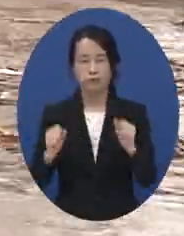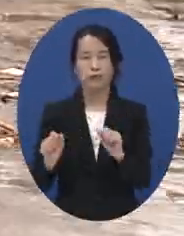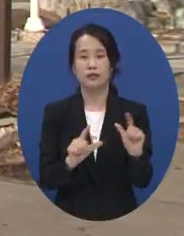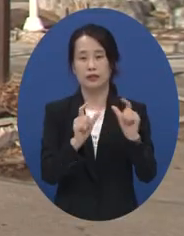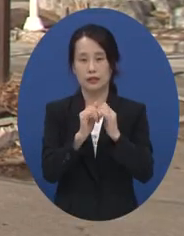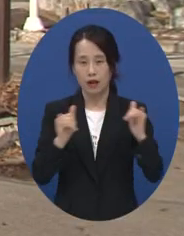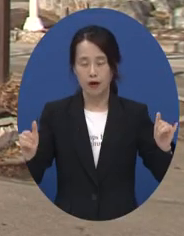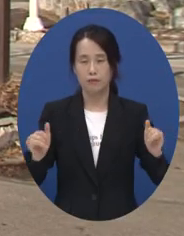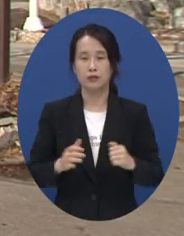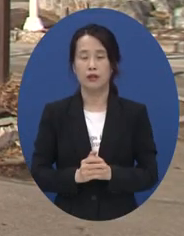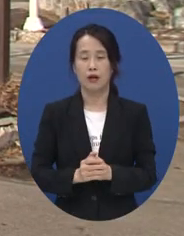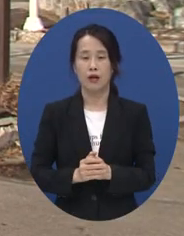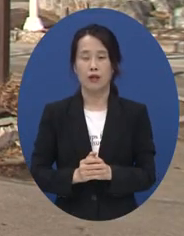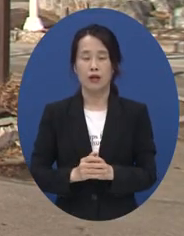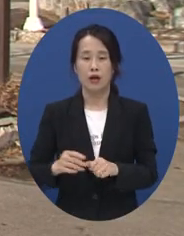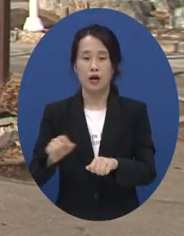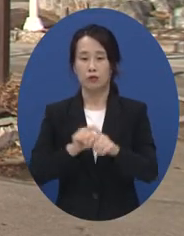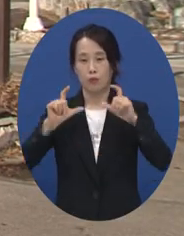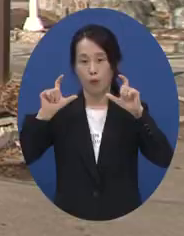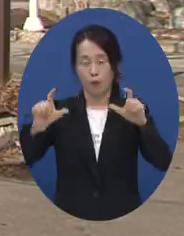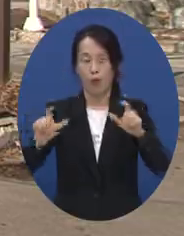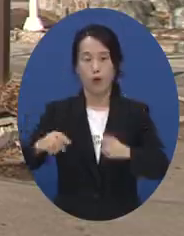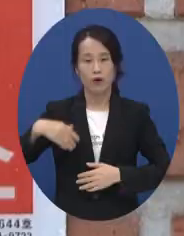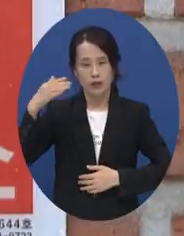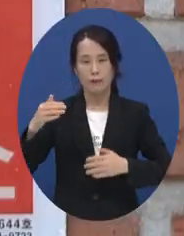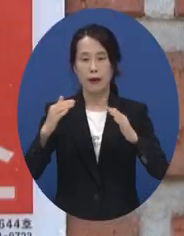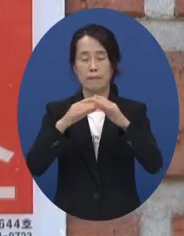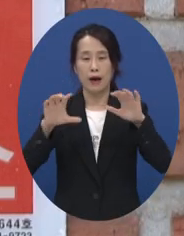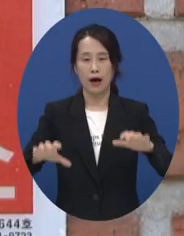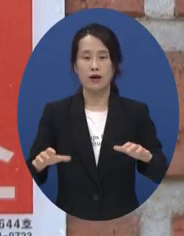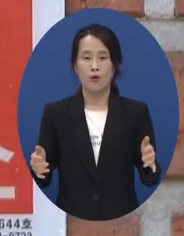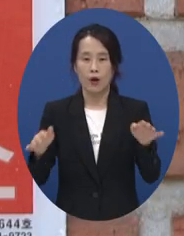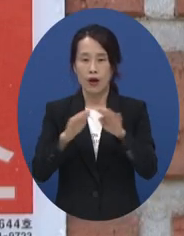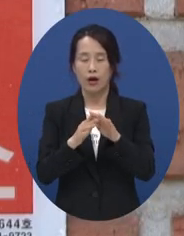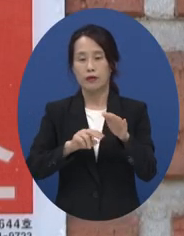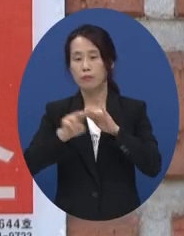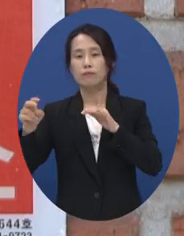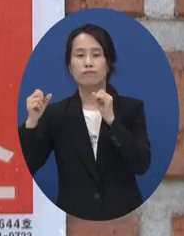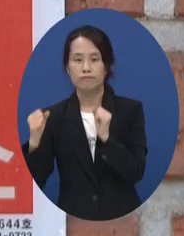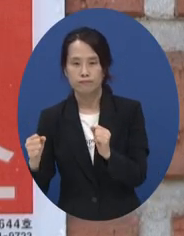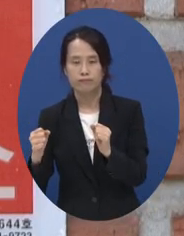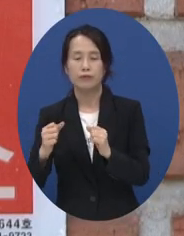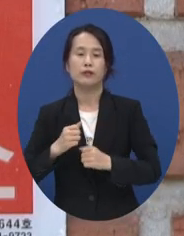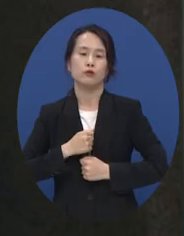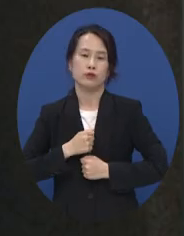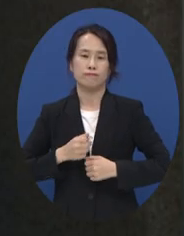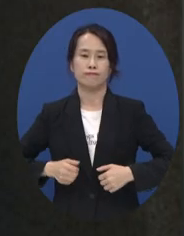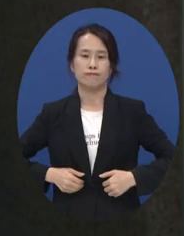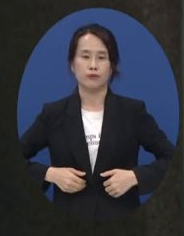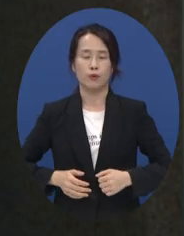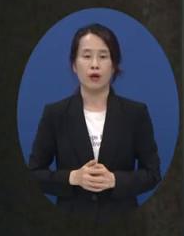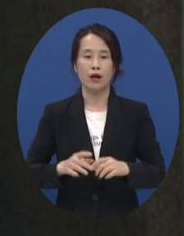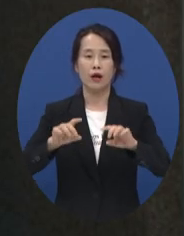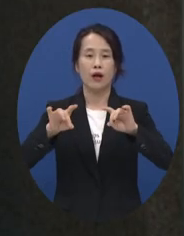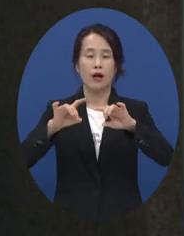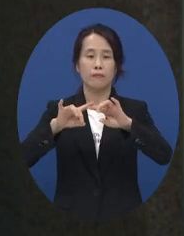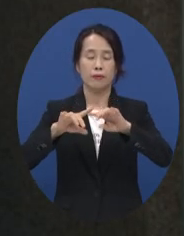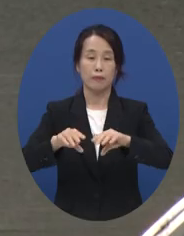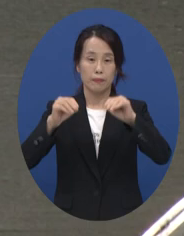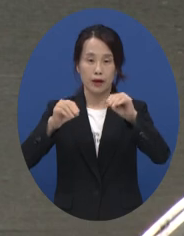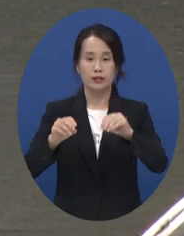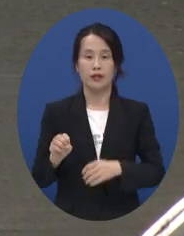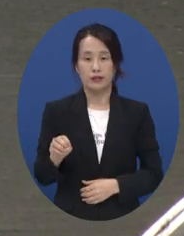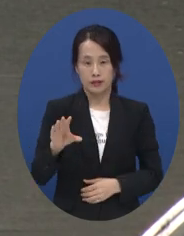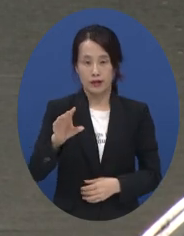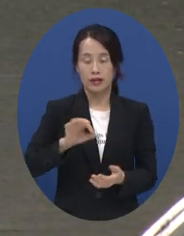취약계층 은 태풍 특보가 발효 되면 마을회관 등에 대피할 수 있도록 주의를 기울여야 합니다 이밖에 정전 때 쓸 수 있는